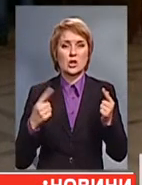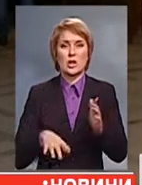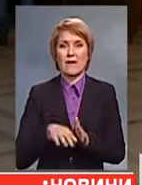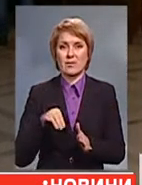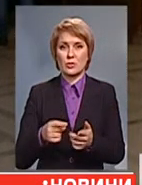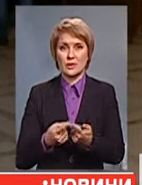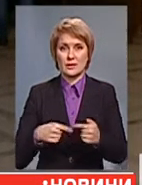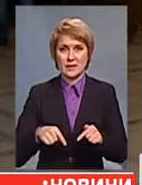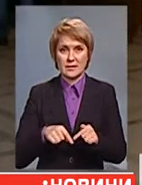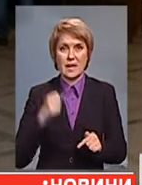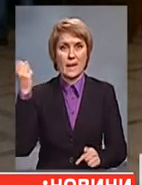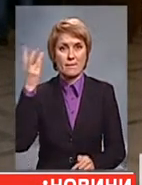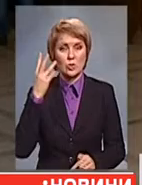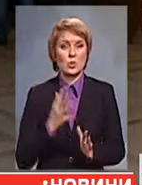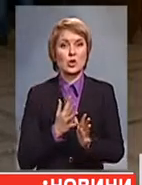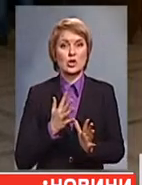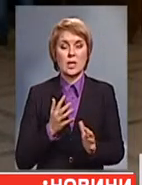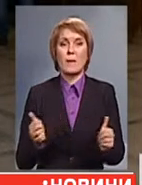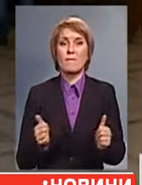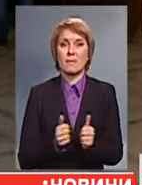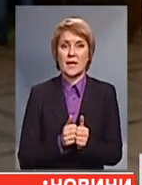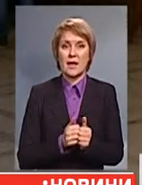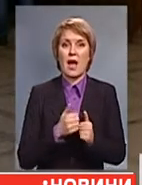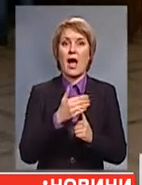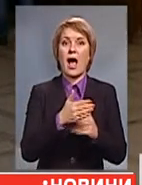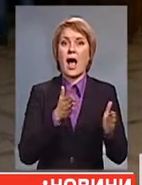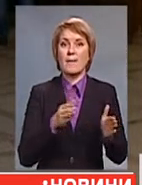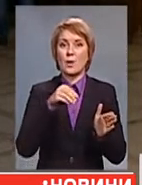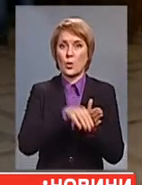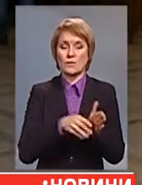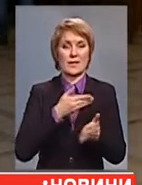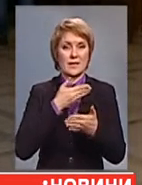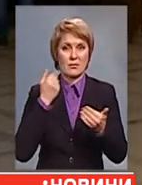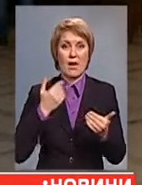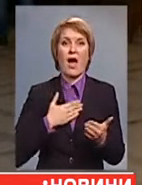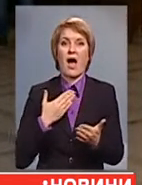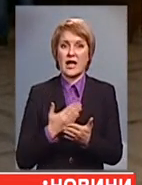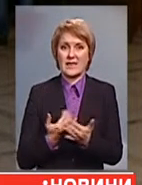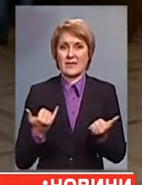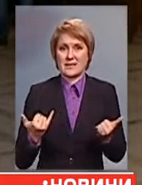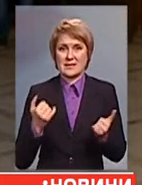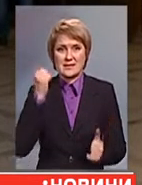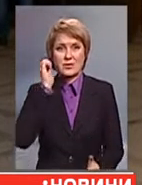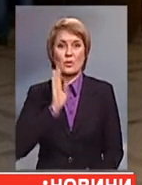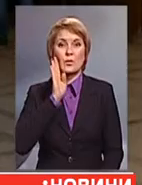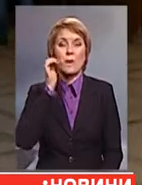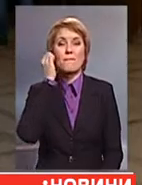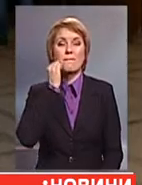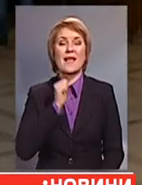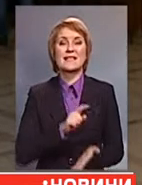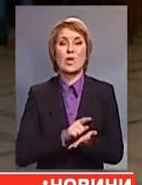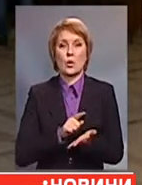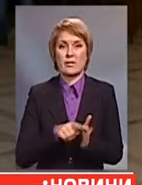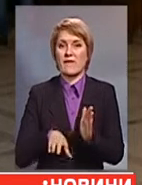дільниць Хмельницького. Черг біля кабінок для голосування немає. Як і завжди, на цю пору найактивніші пенсіонери. Нагадаю, сьогодні хмельничани